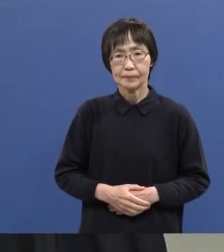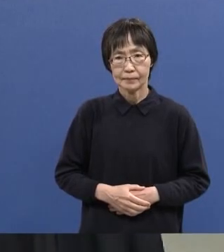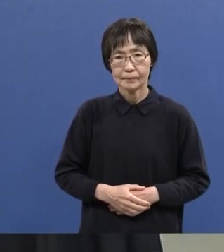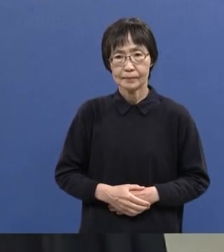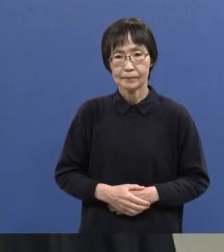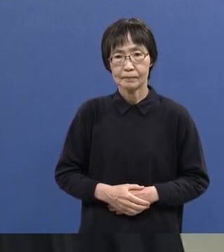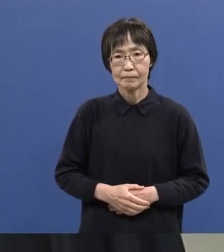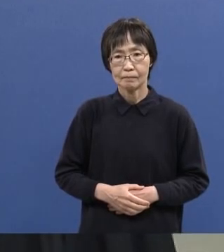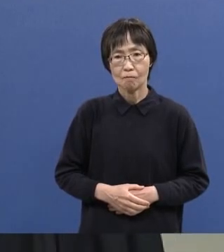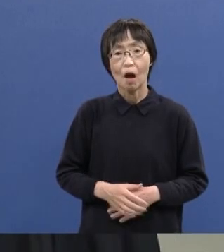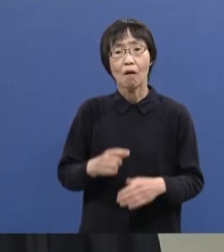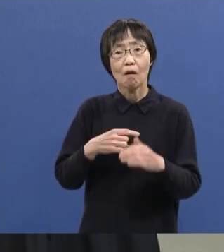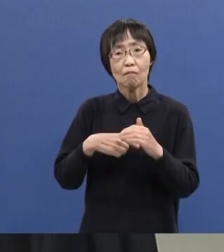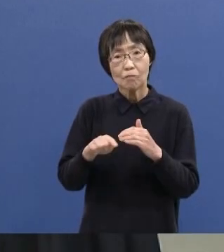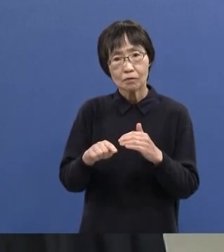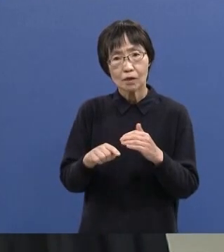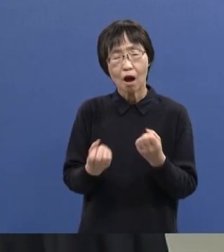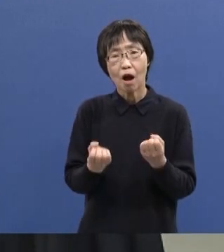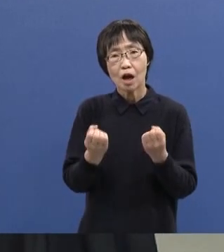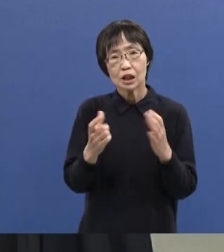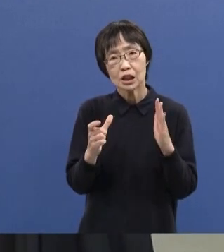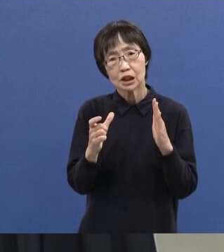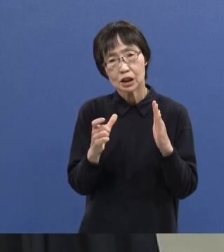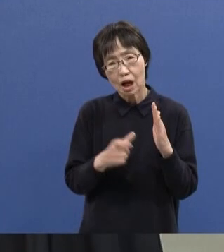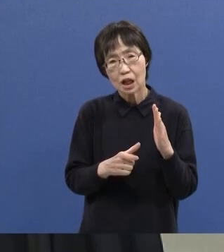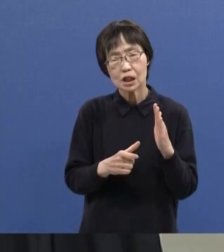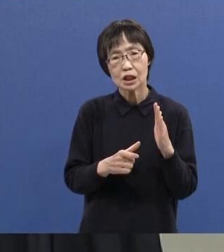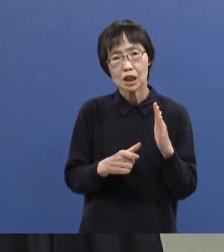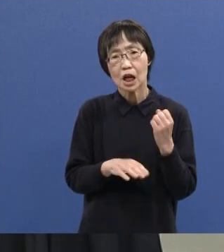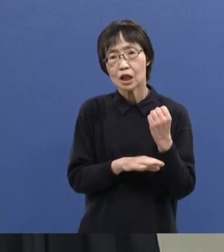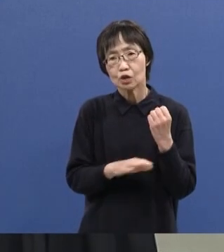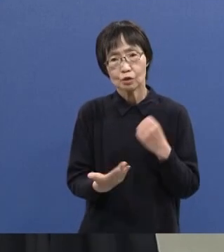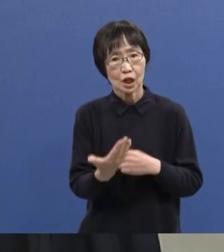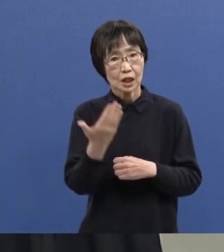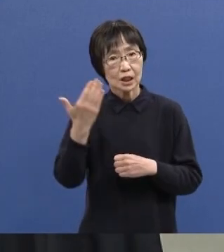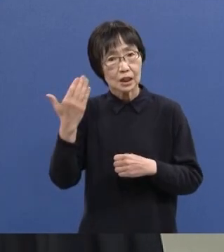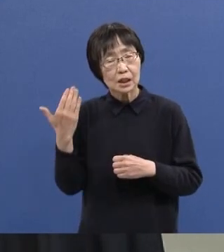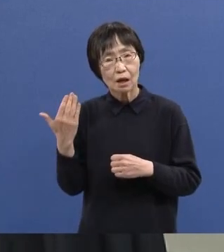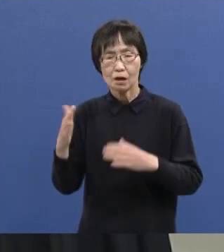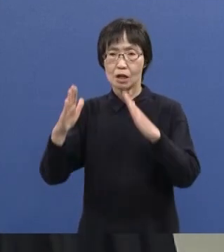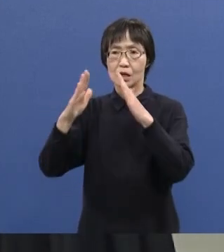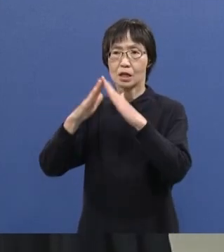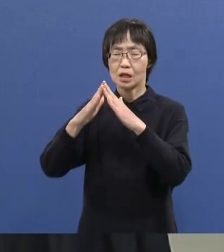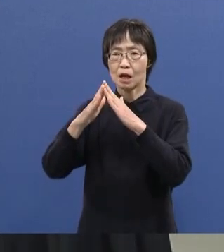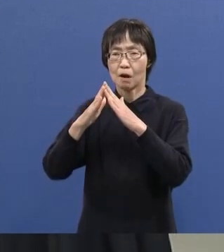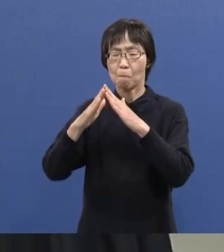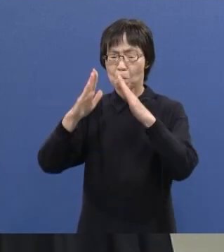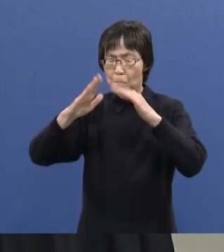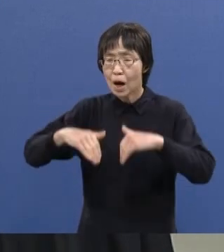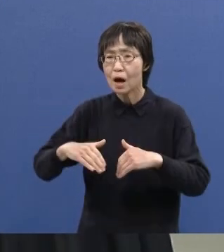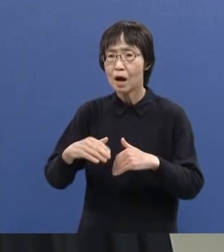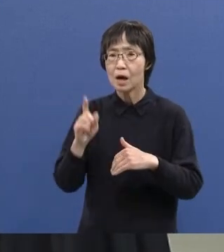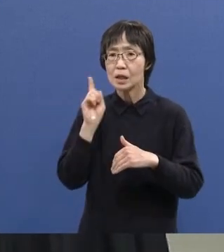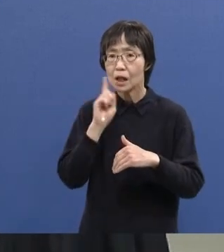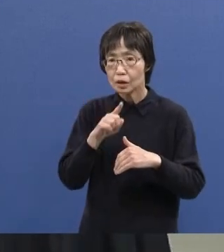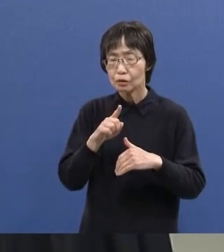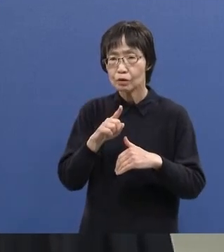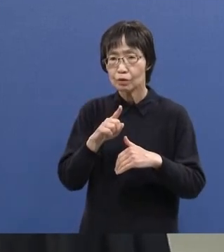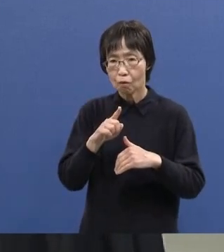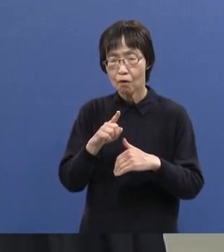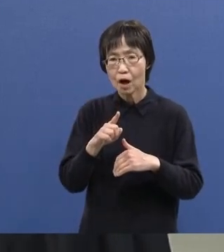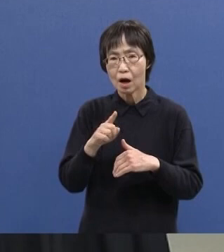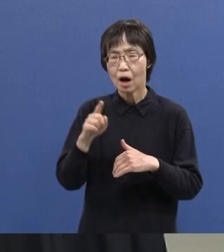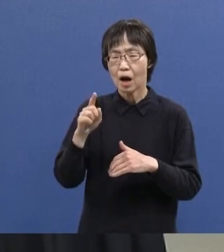ではどうして新耐震基準以前の家屋が倒壊しやすいのか教えていただけますか？ はい、ではこちら